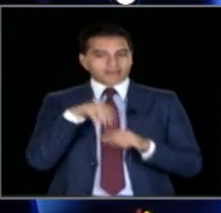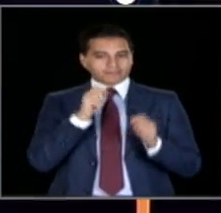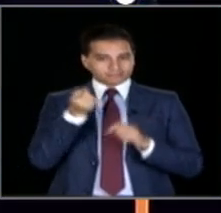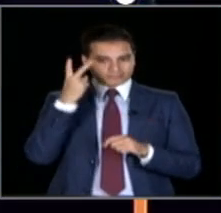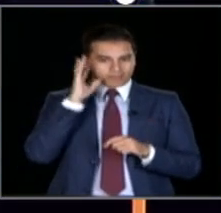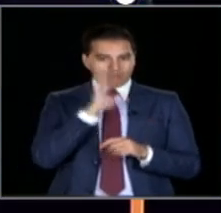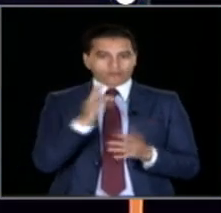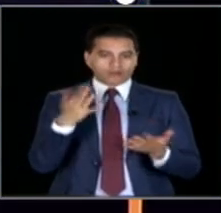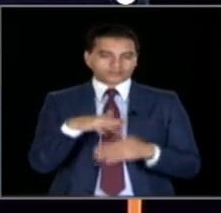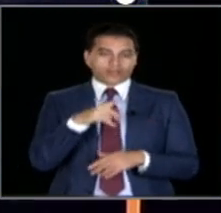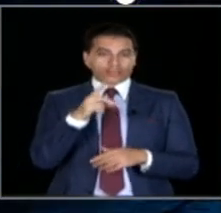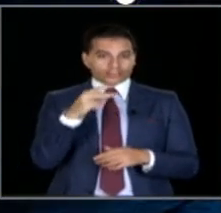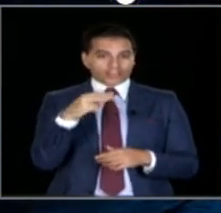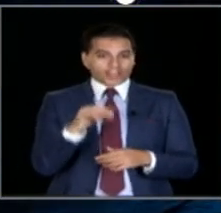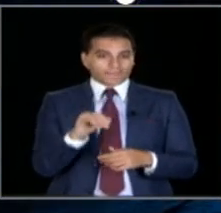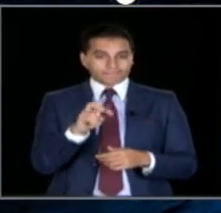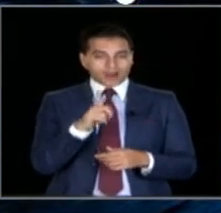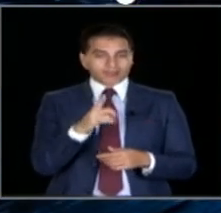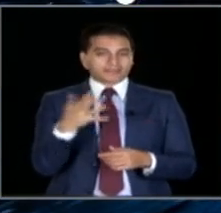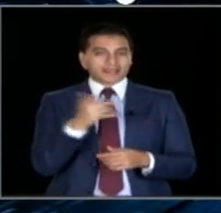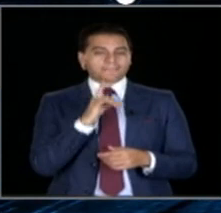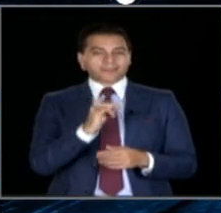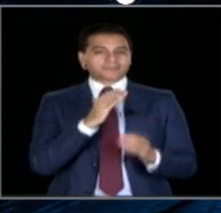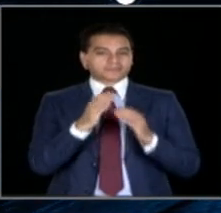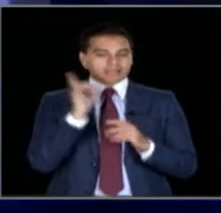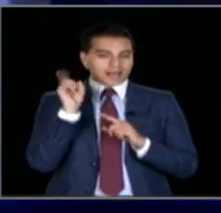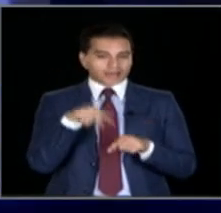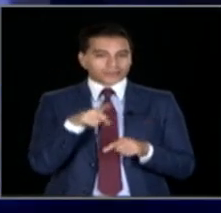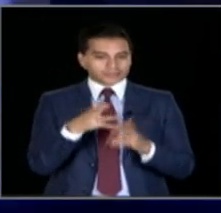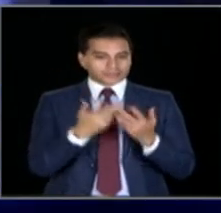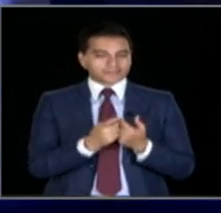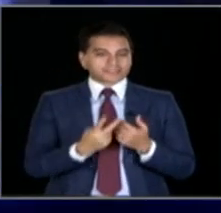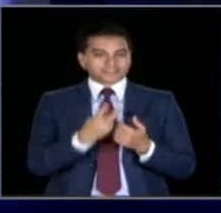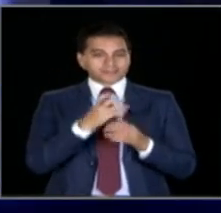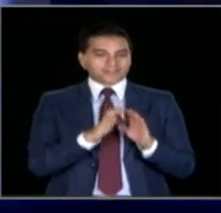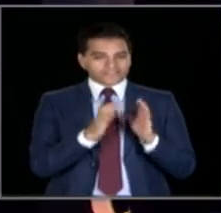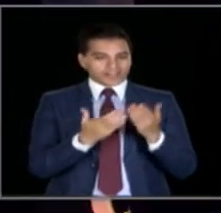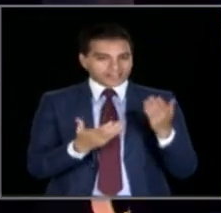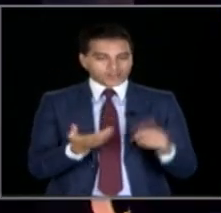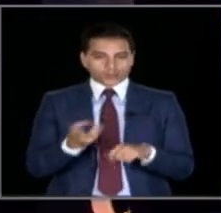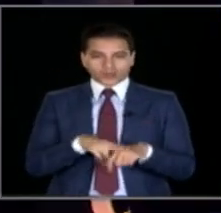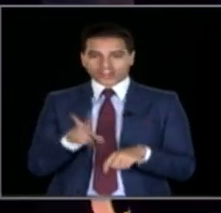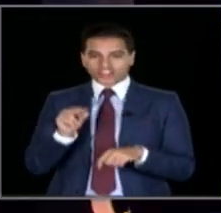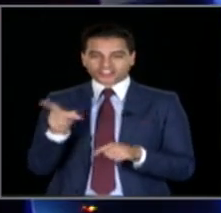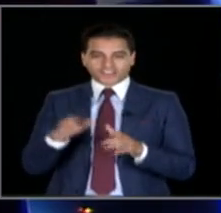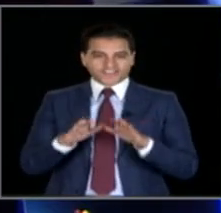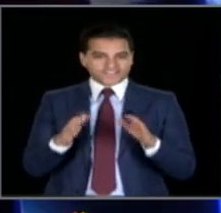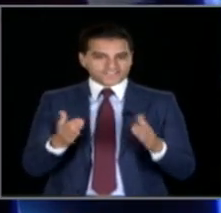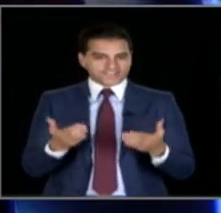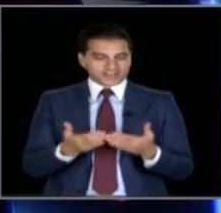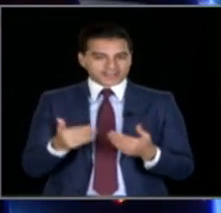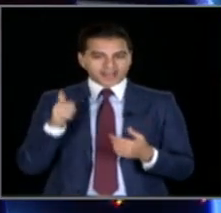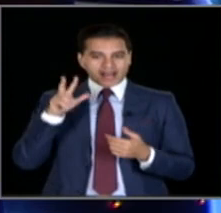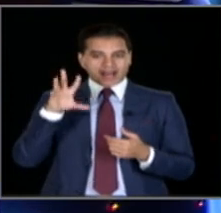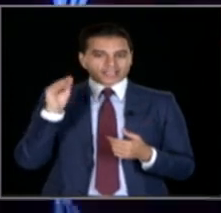تعيمة برافو عليك، انت جايب 50 نقطة لحد دلوقتي. 70 بيكاسو، 20